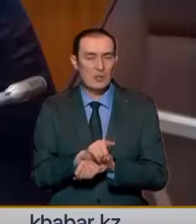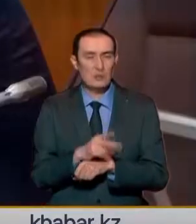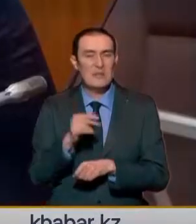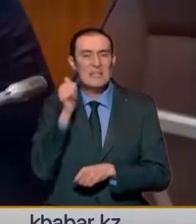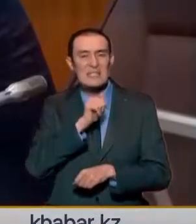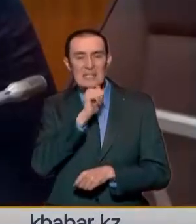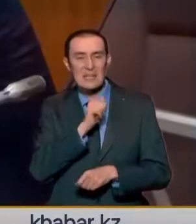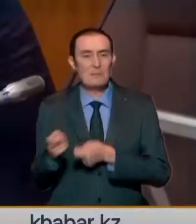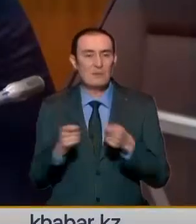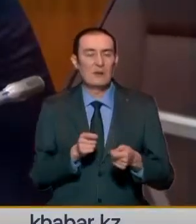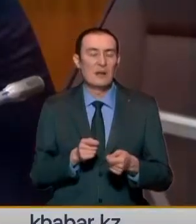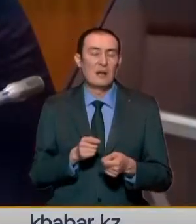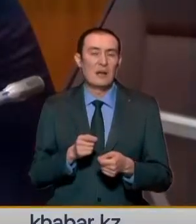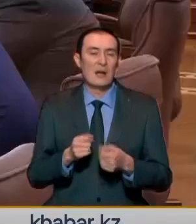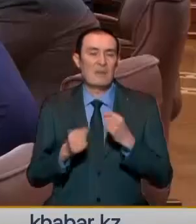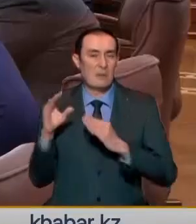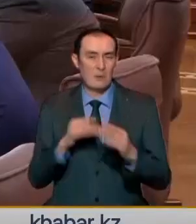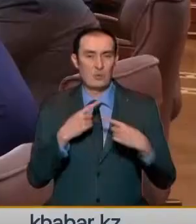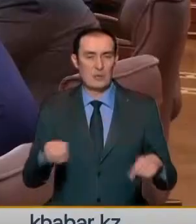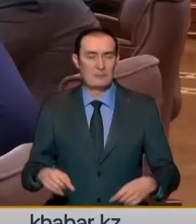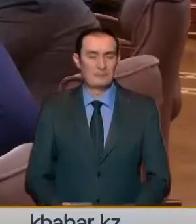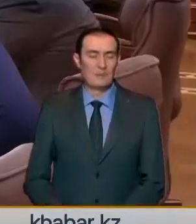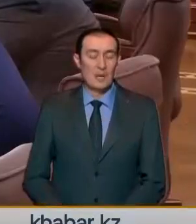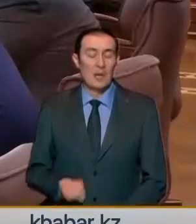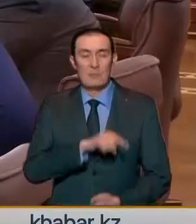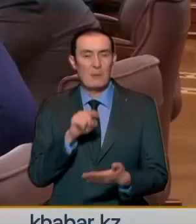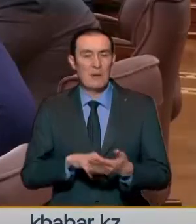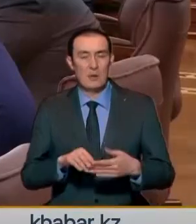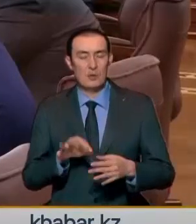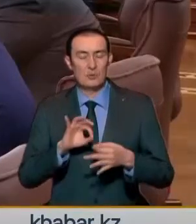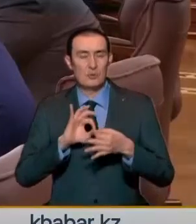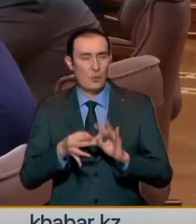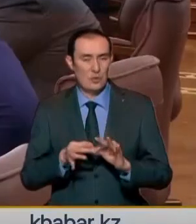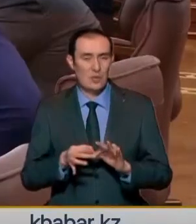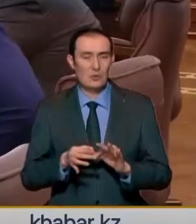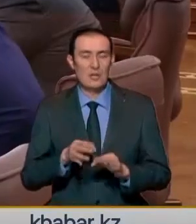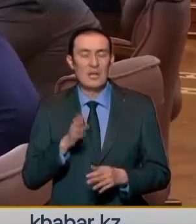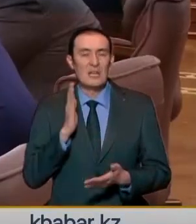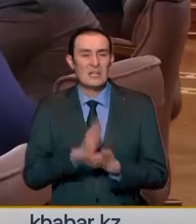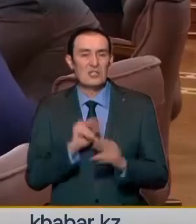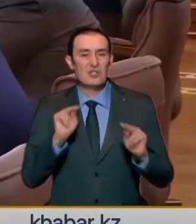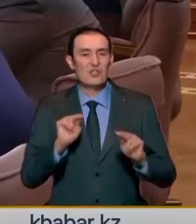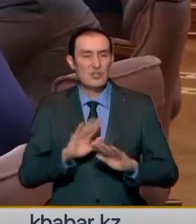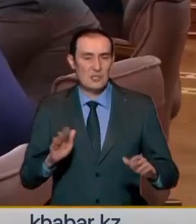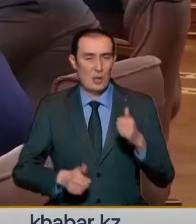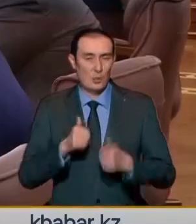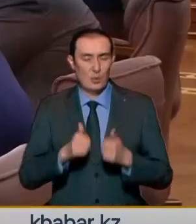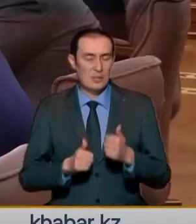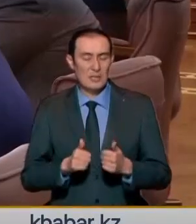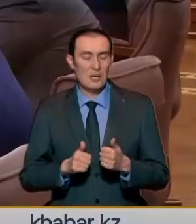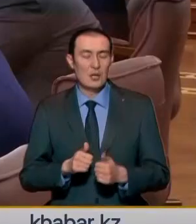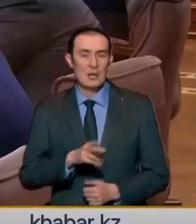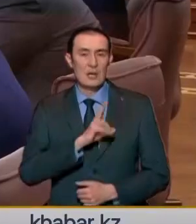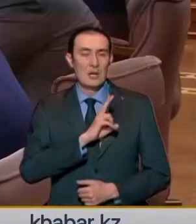серым импортом неэкологичных автомобилей. Проблема очень серьезная. Она создает недобросовестную конкуренцию для